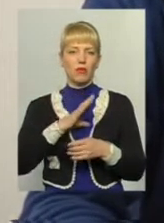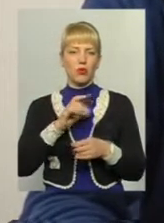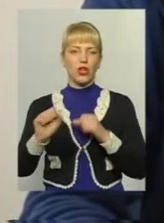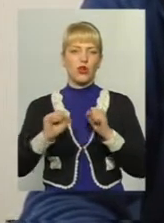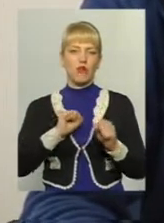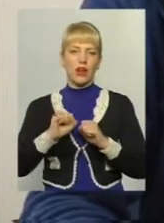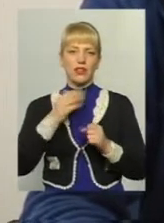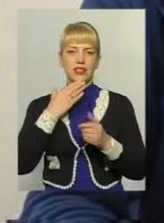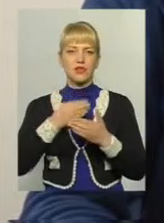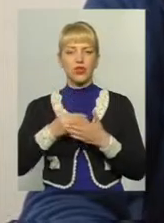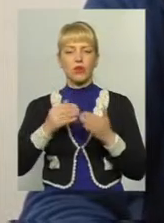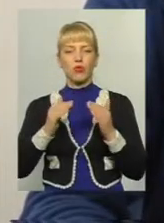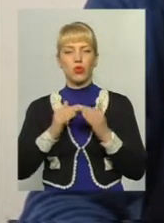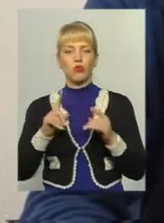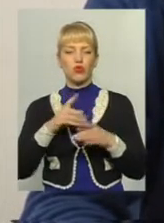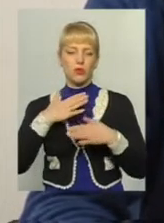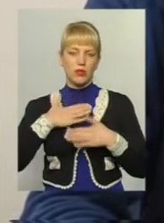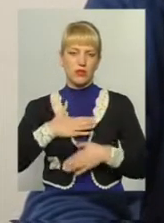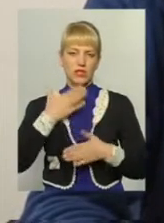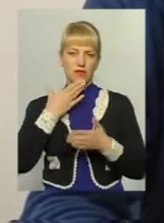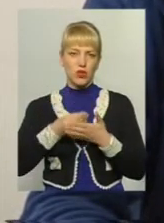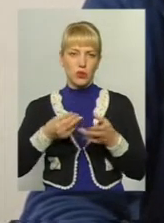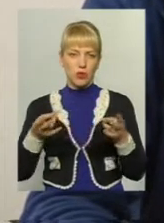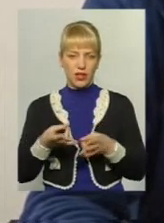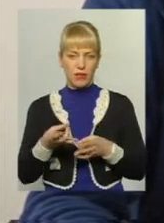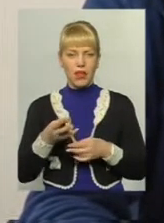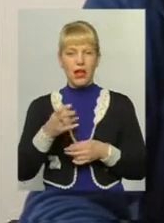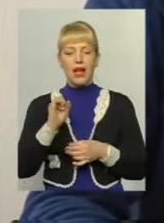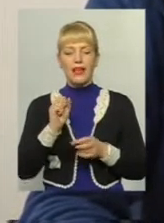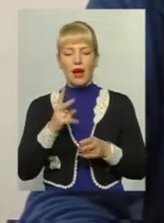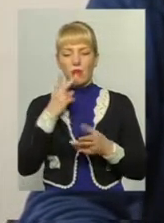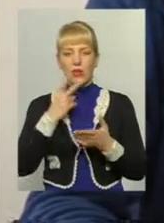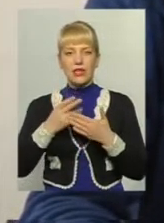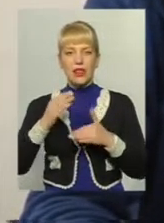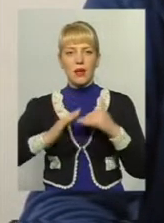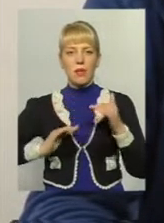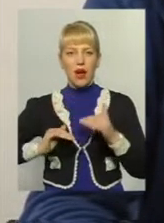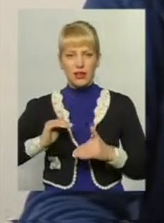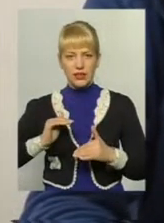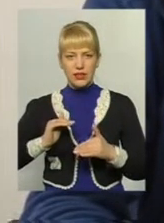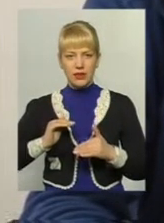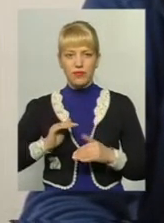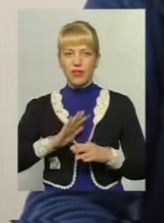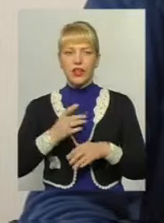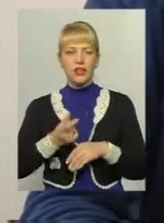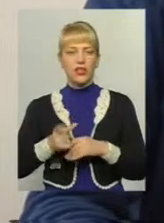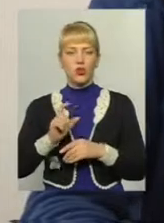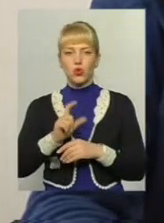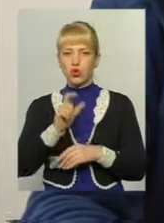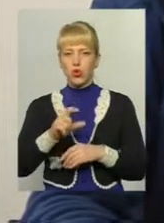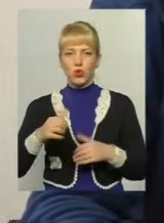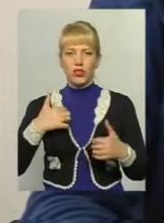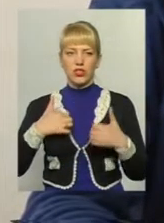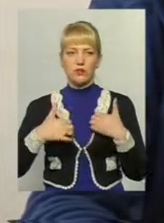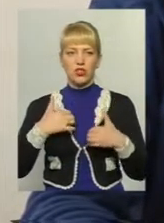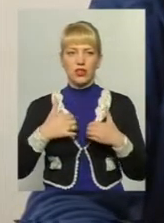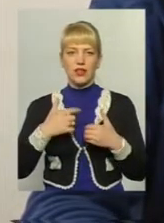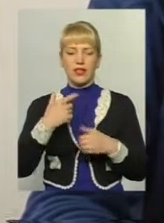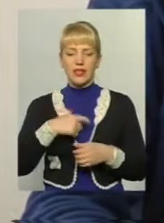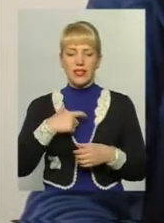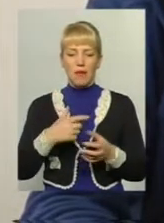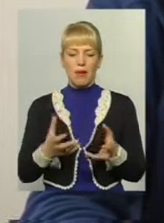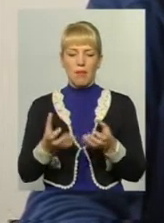задовольнити свої потреби в кращому обслуговуванні. Ну, як показала практика, не дуже люди спішать брати на себе